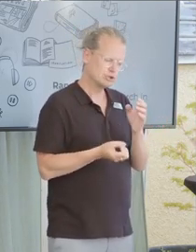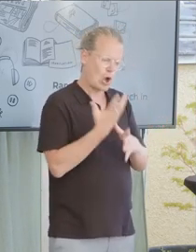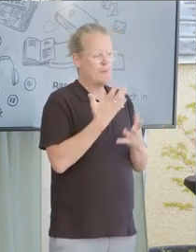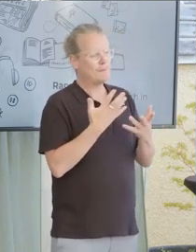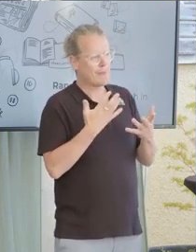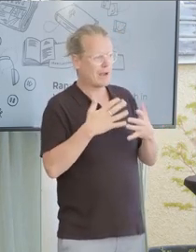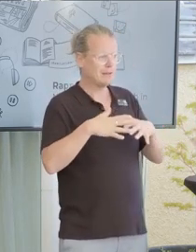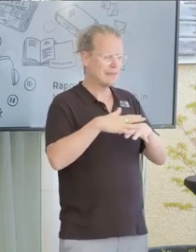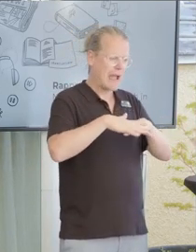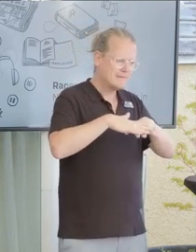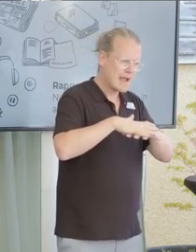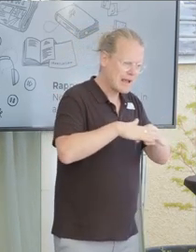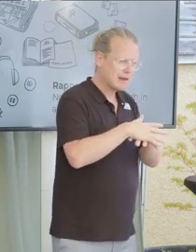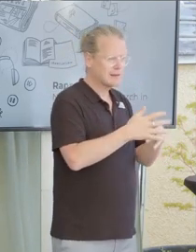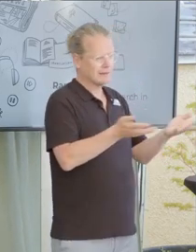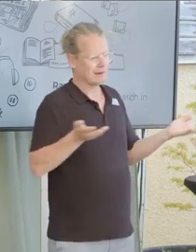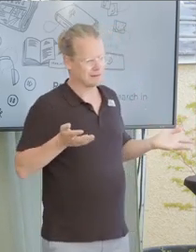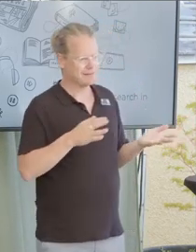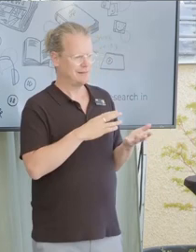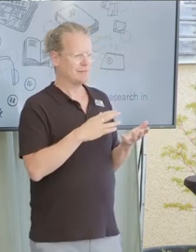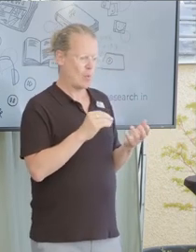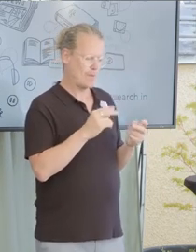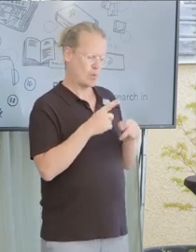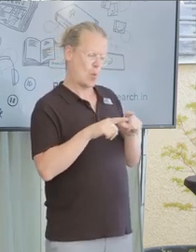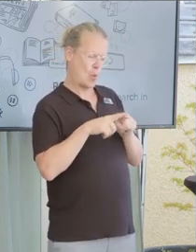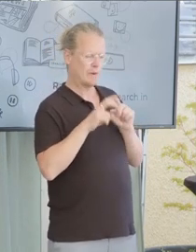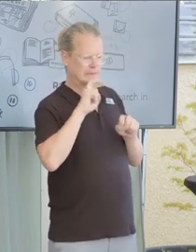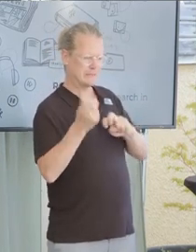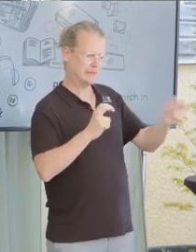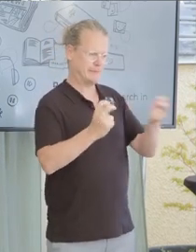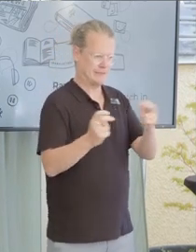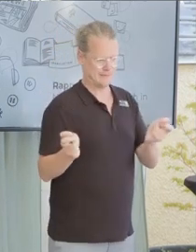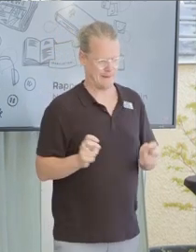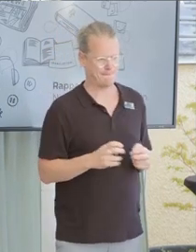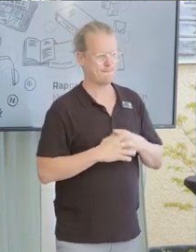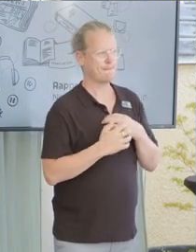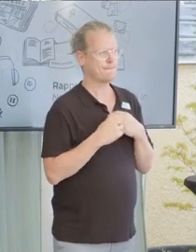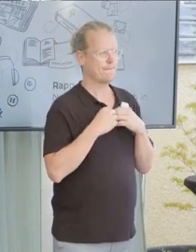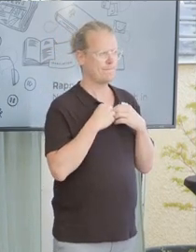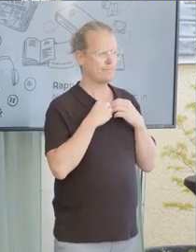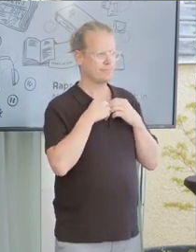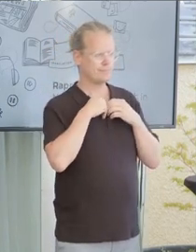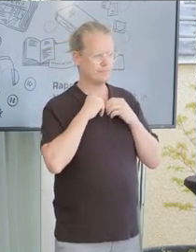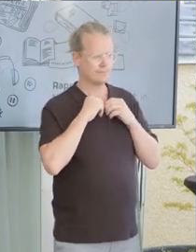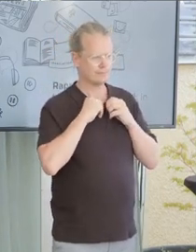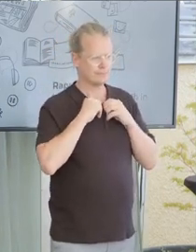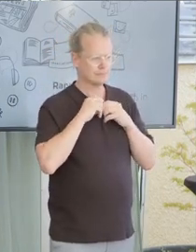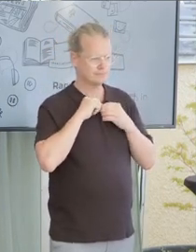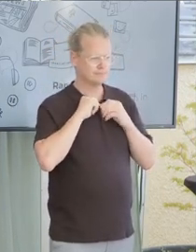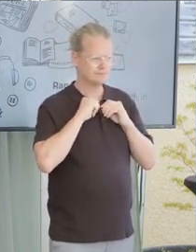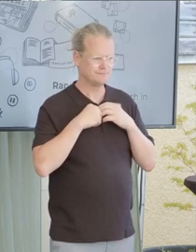i upphovsrättsfrågan. Och då blir de här frågorna helt centrala. Men intressant. Du kommer komma